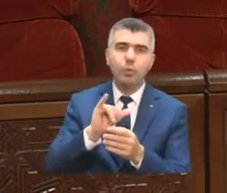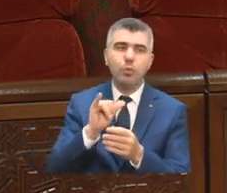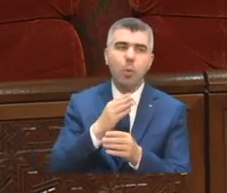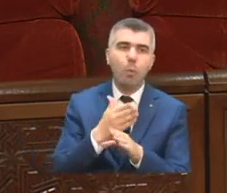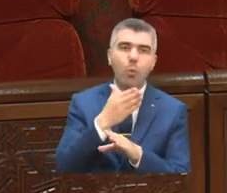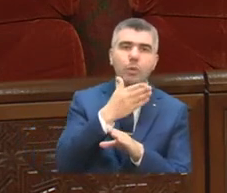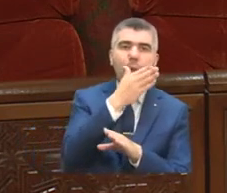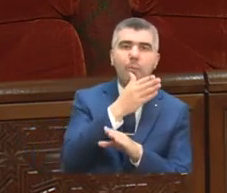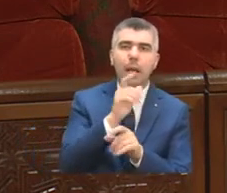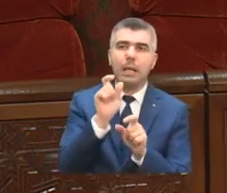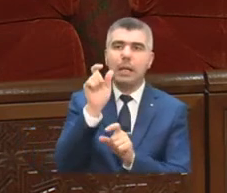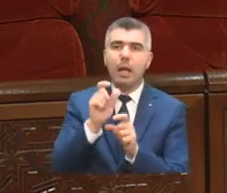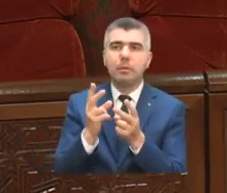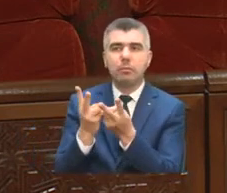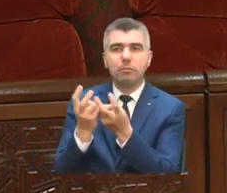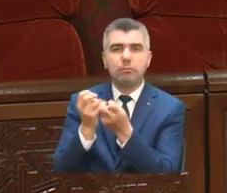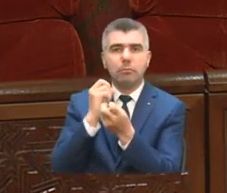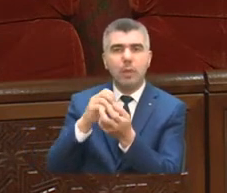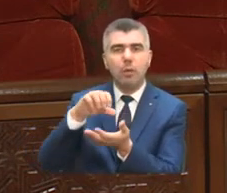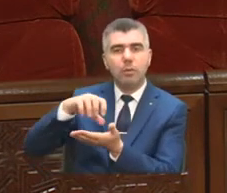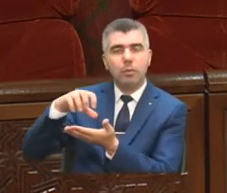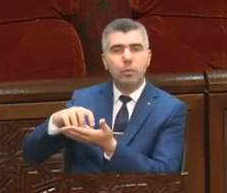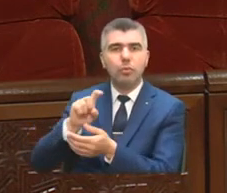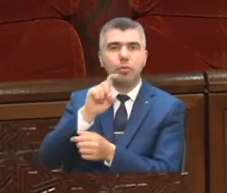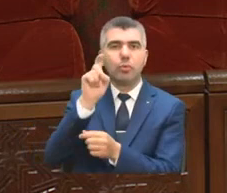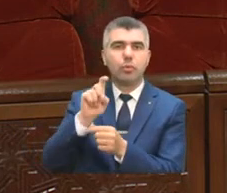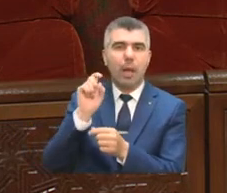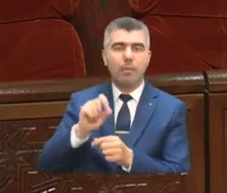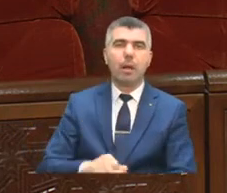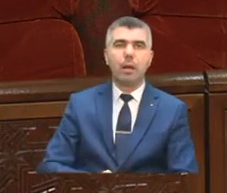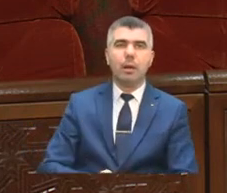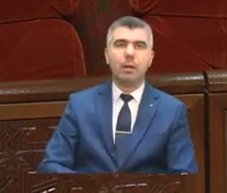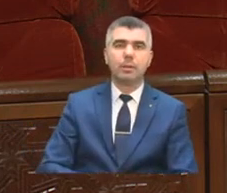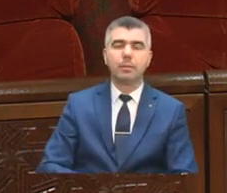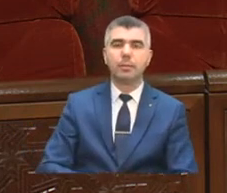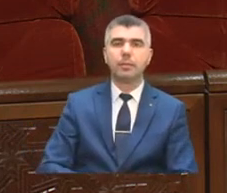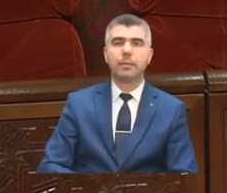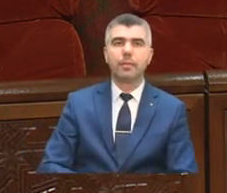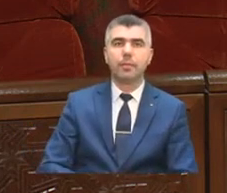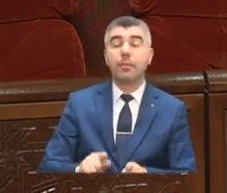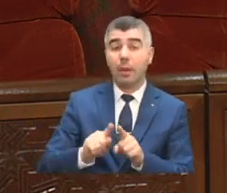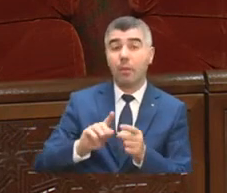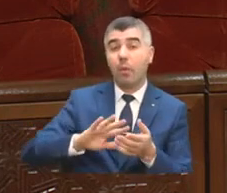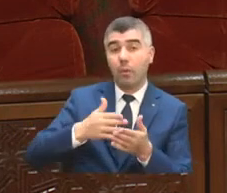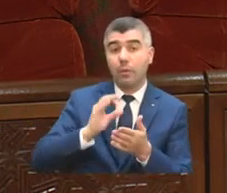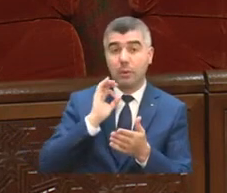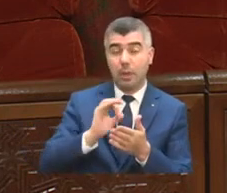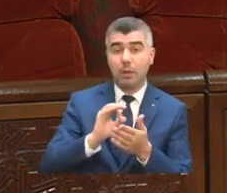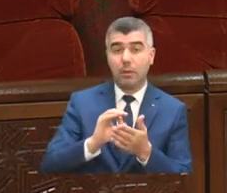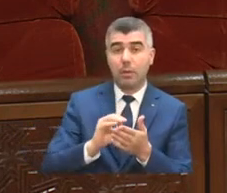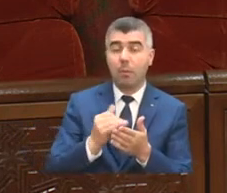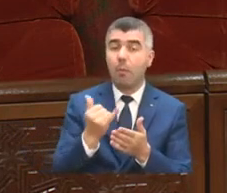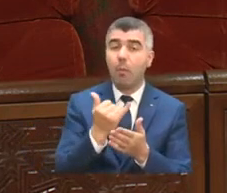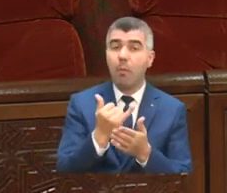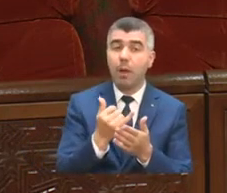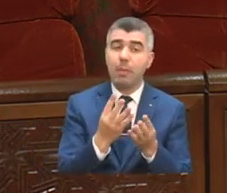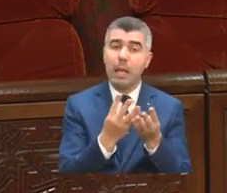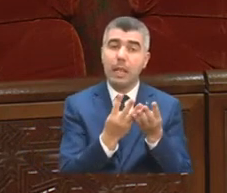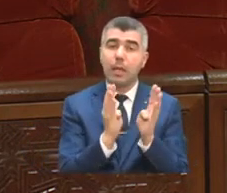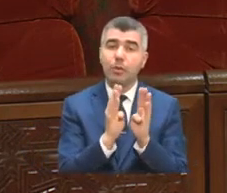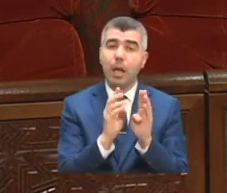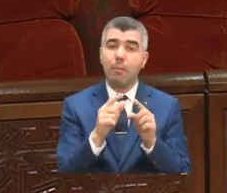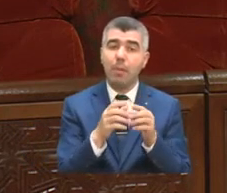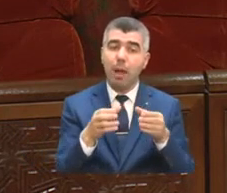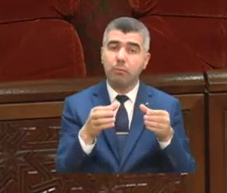المستقبليه لساكنه كل جماعه قرويه من وسائل النقل. تجدر الاشاره الى ان هذه المعطيات تتشكل ارضيه للجنه الاقليميه